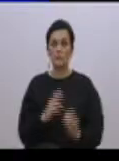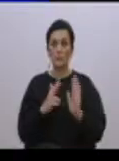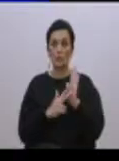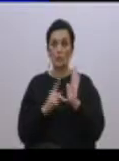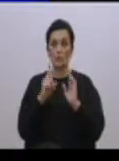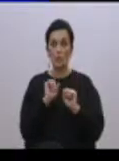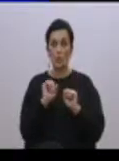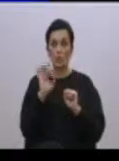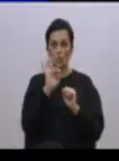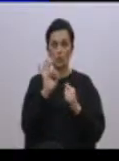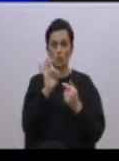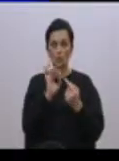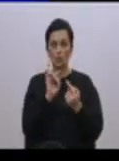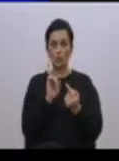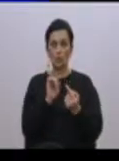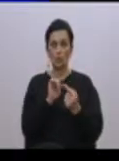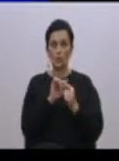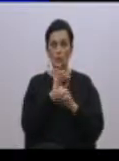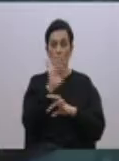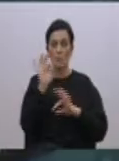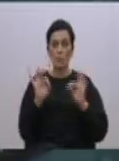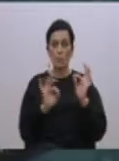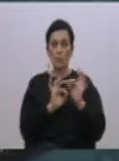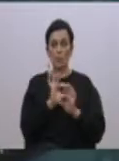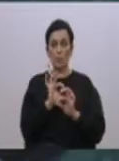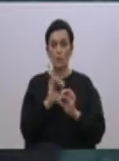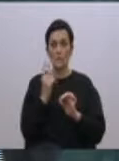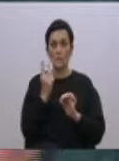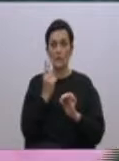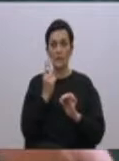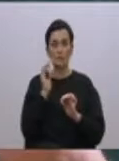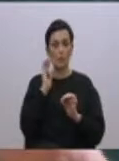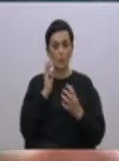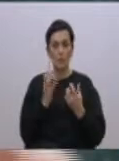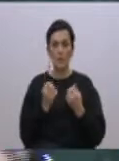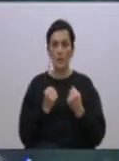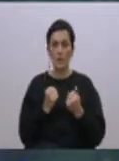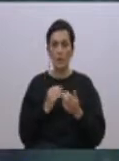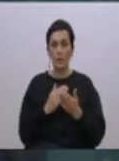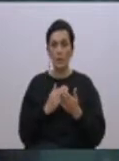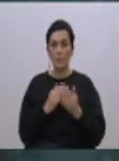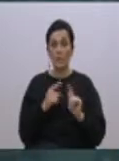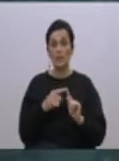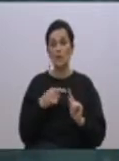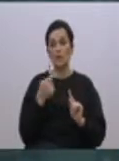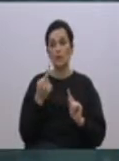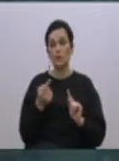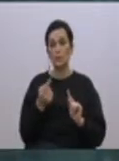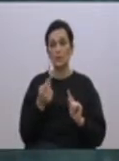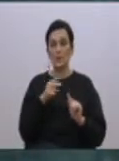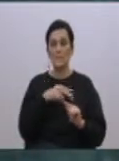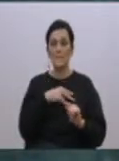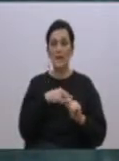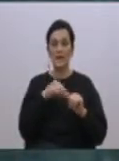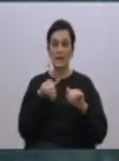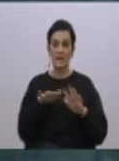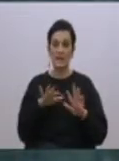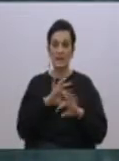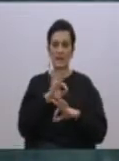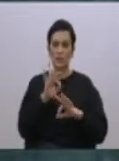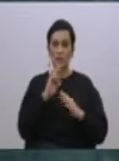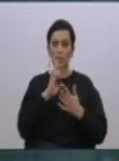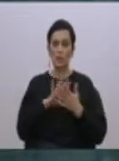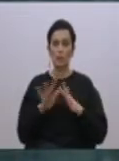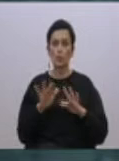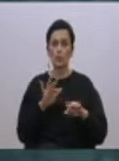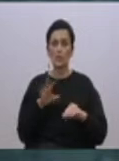Odhodim o creier, nul ci n-am de gând proiectul pirueli măsuri pentru mirebule. Șiende, gahal, parlamentul este datul nebis proiectului, modul în care